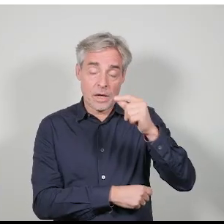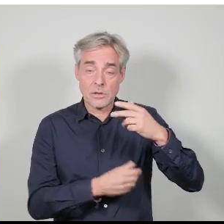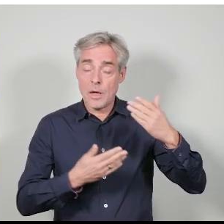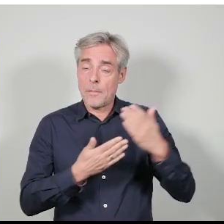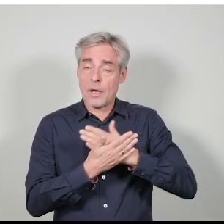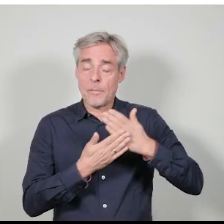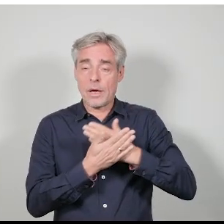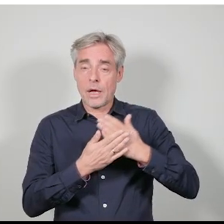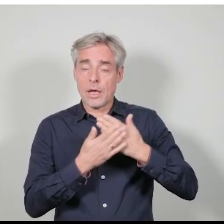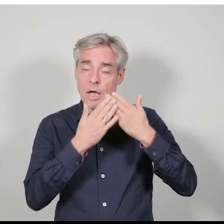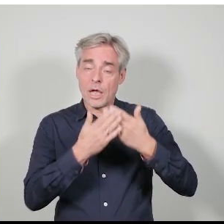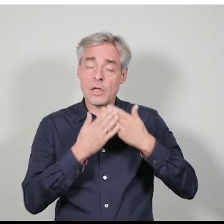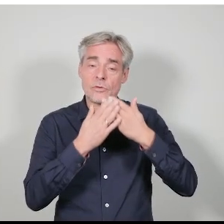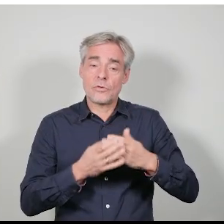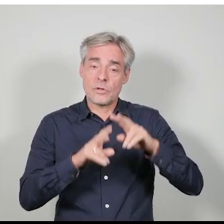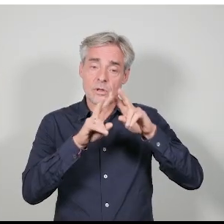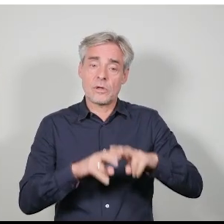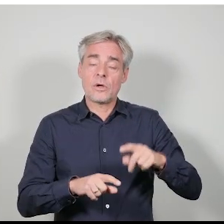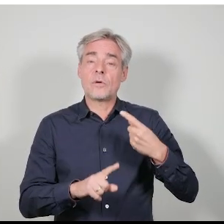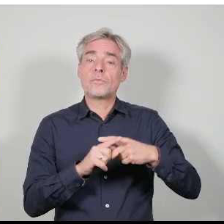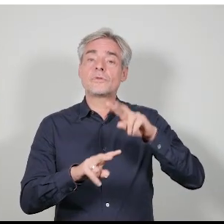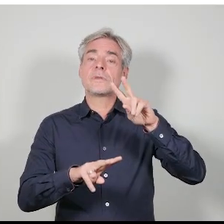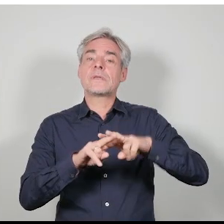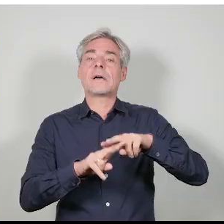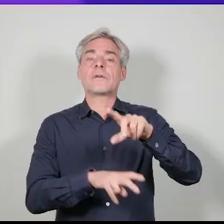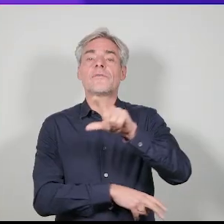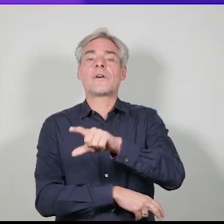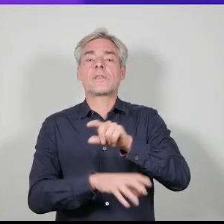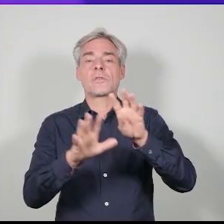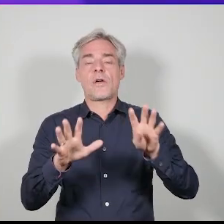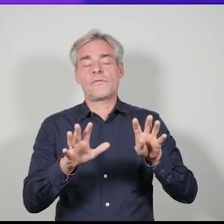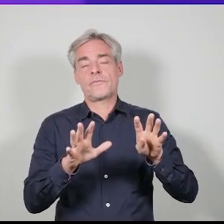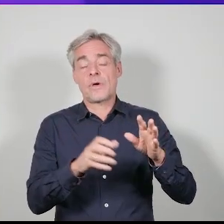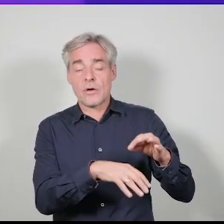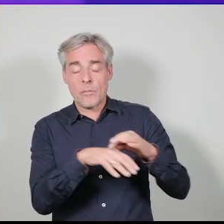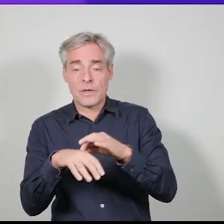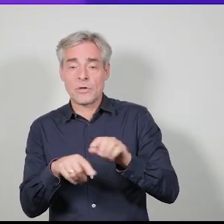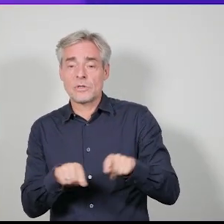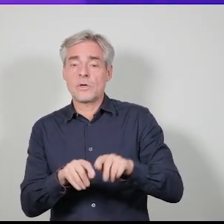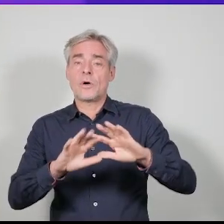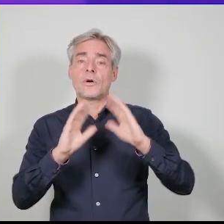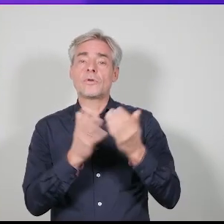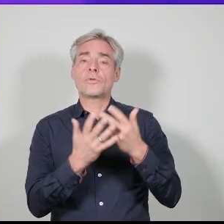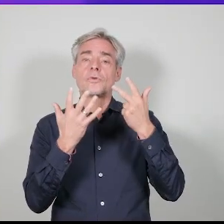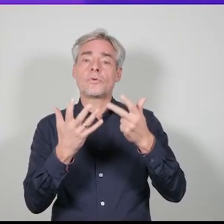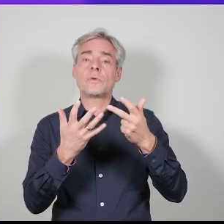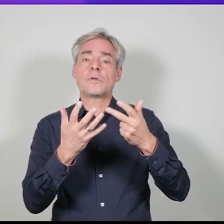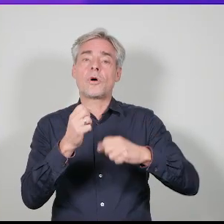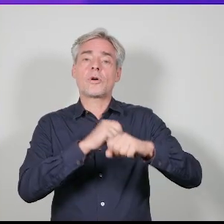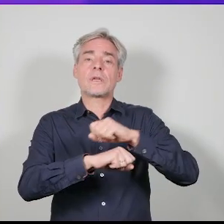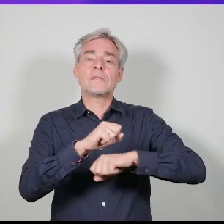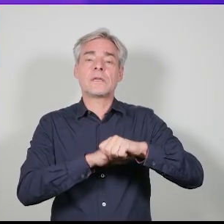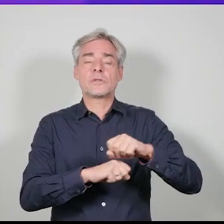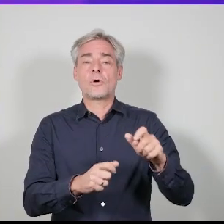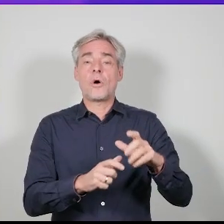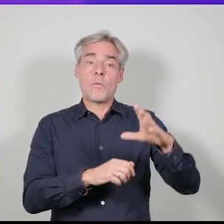d'étude dessus, puis le TAC 29 qui vous a accompagné, structure d'accompagnement. Il y a 8 organisations professionnelles qui